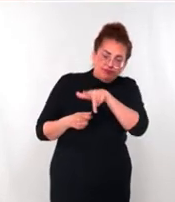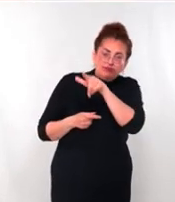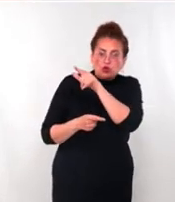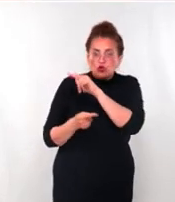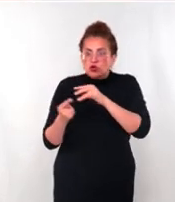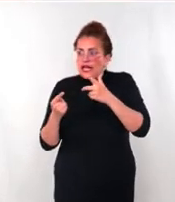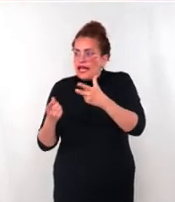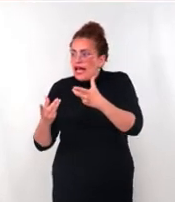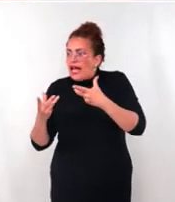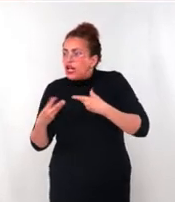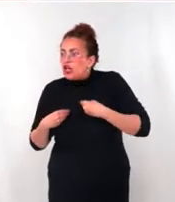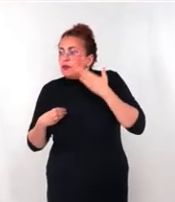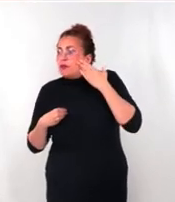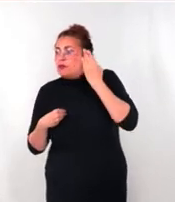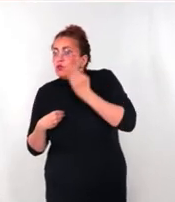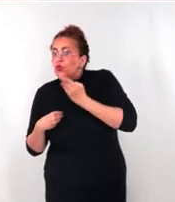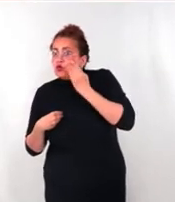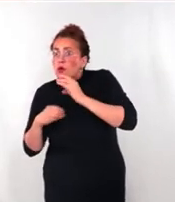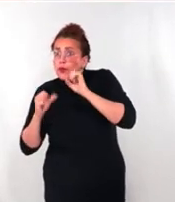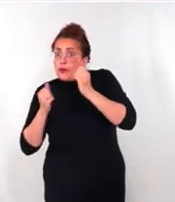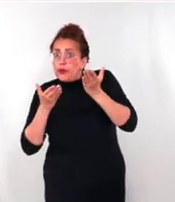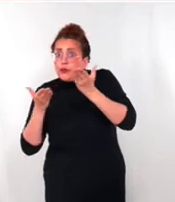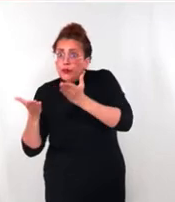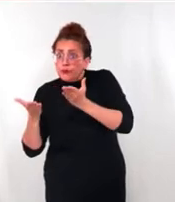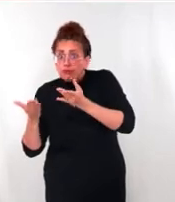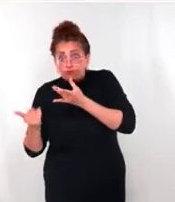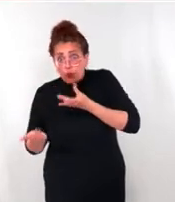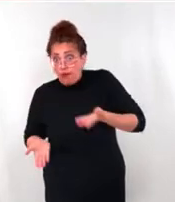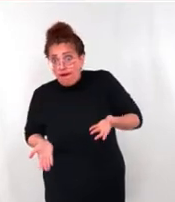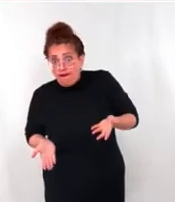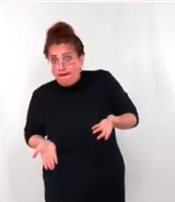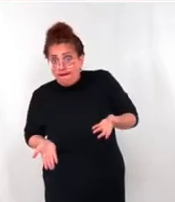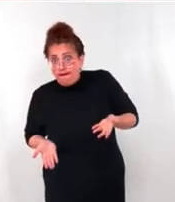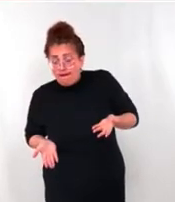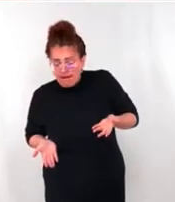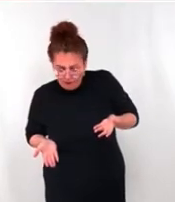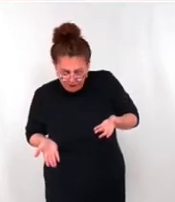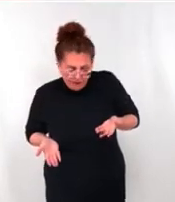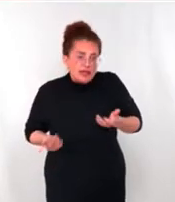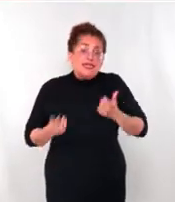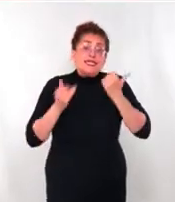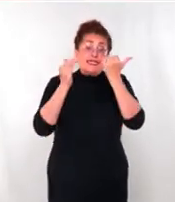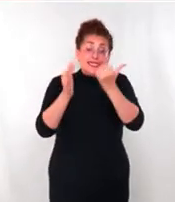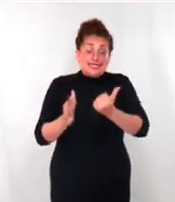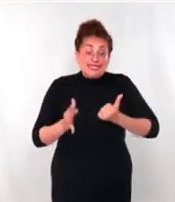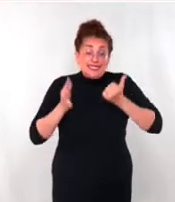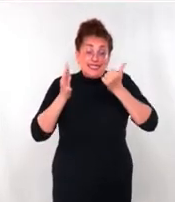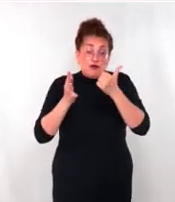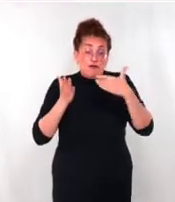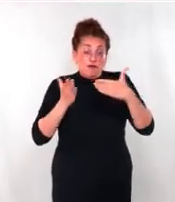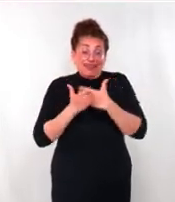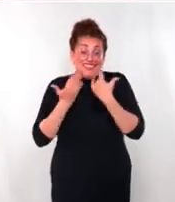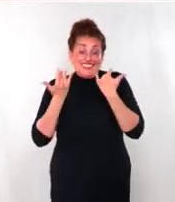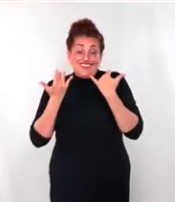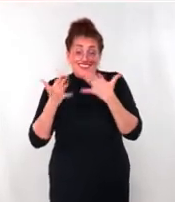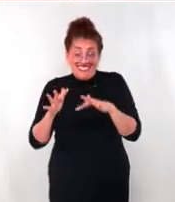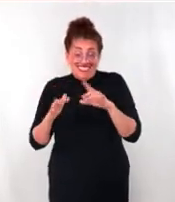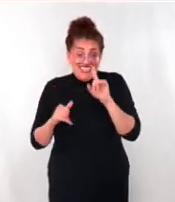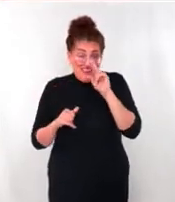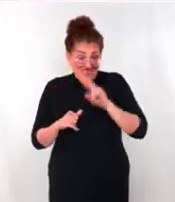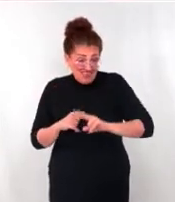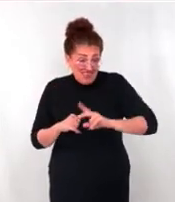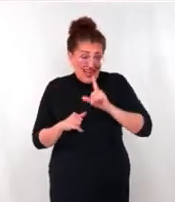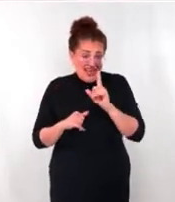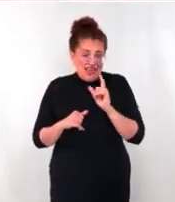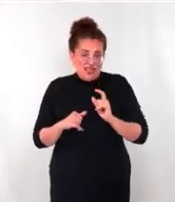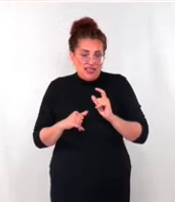accueillir des gens qui en ont besoin. On parle de quoi? On parle du fait qu'en 6 ans, vous n'aurez rénové